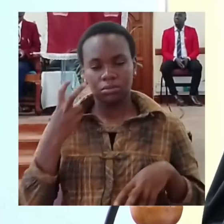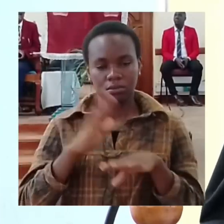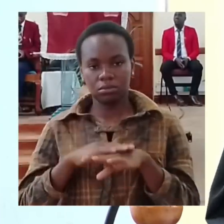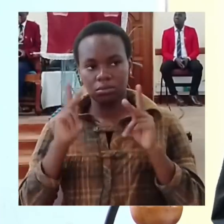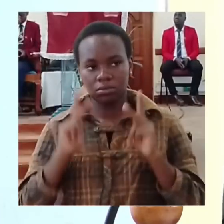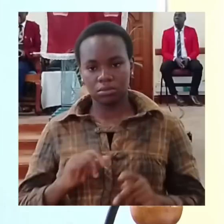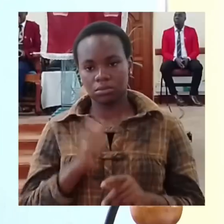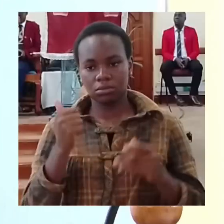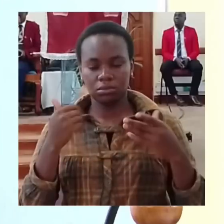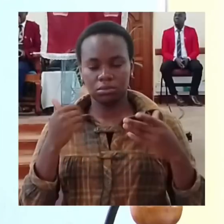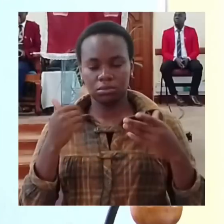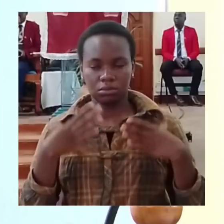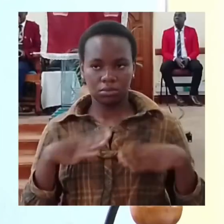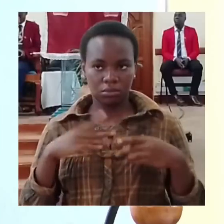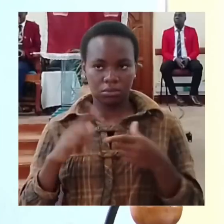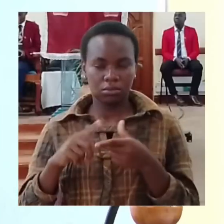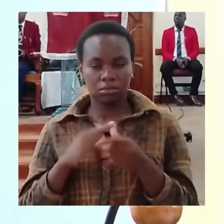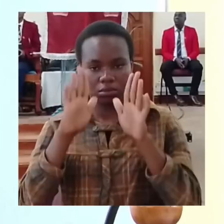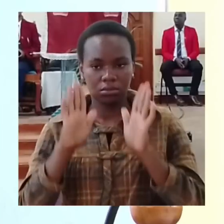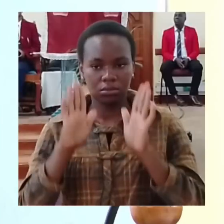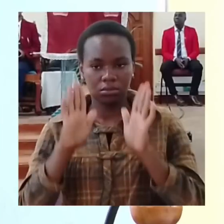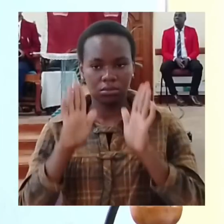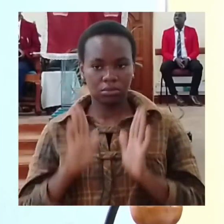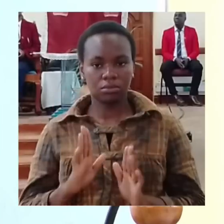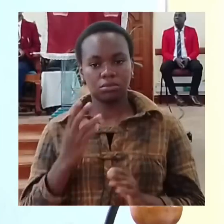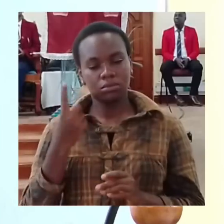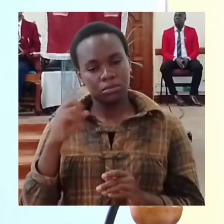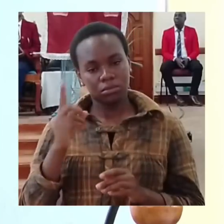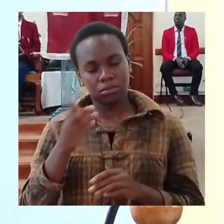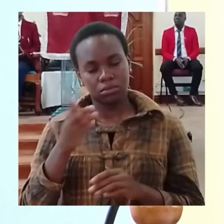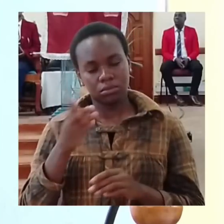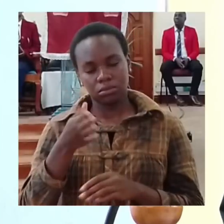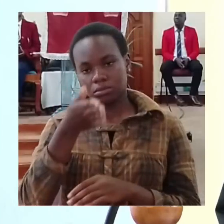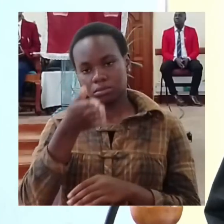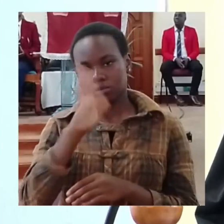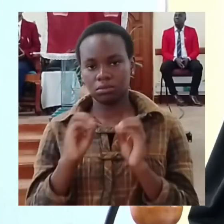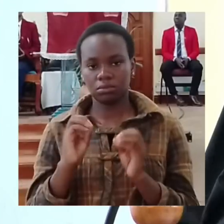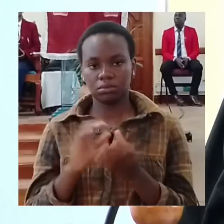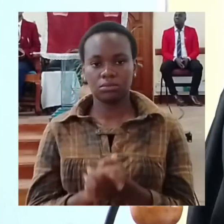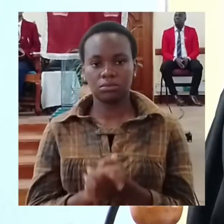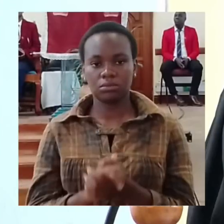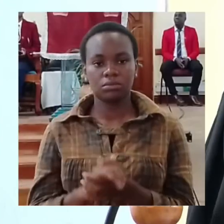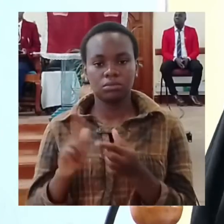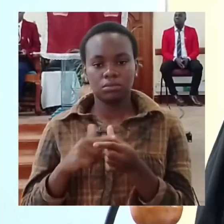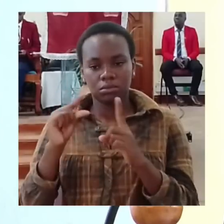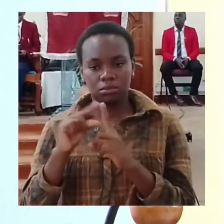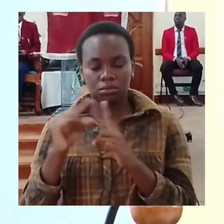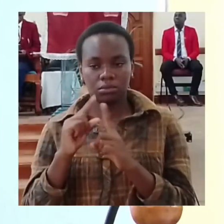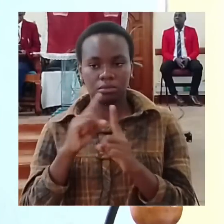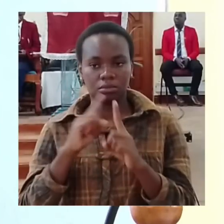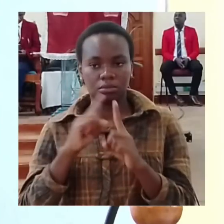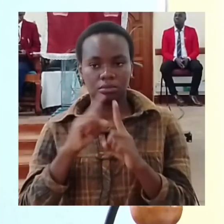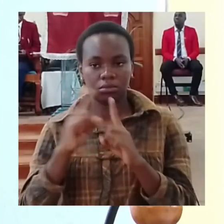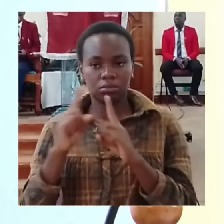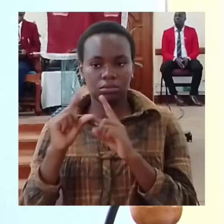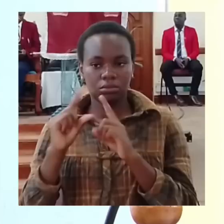angi ona tukagaga kuona bata wa Ngai. No kiugo kia Ngai ni kiratwira